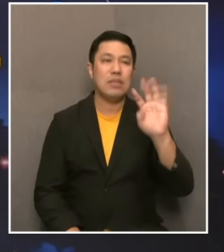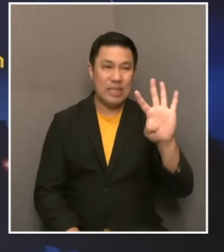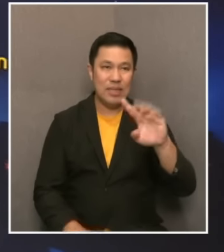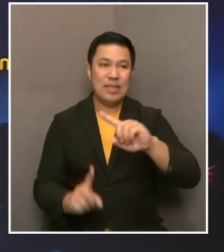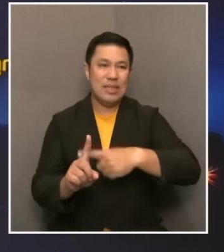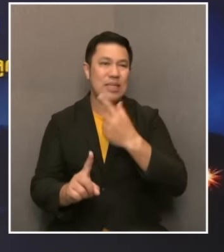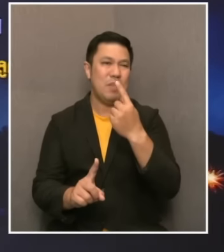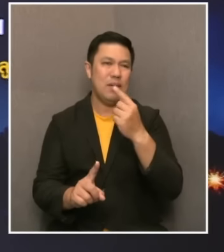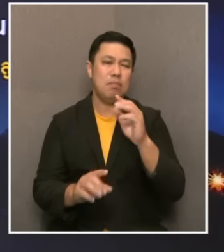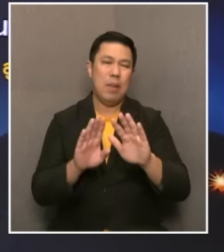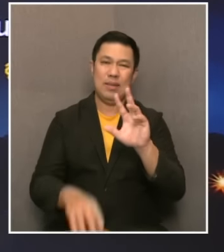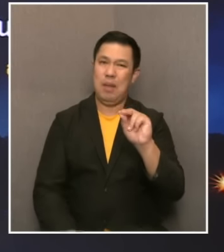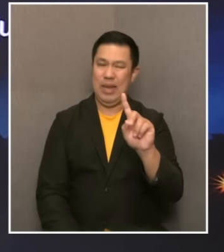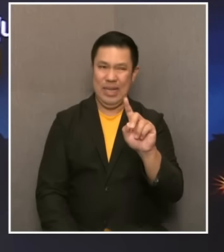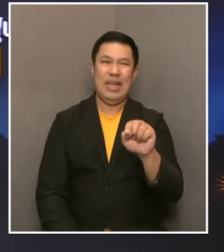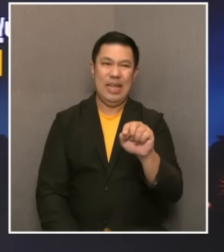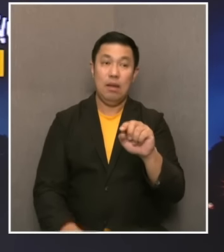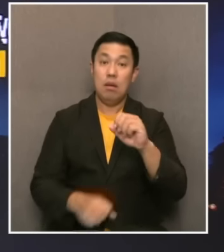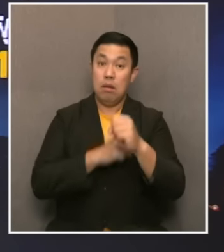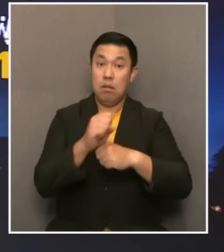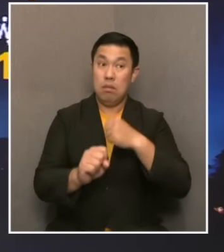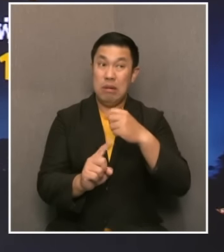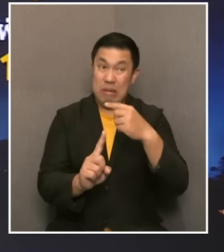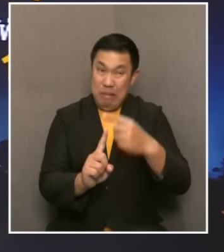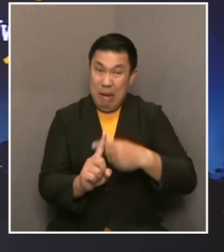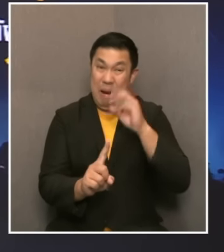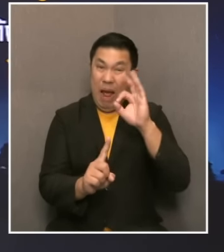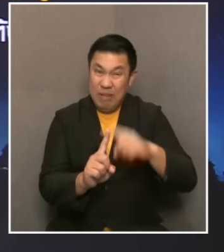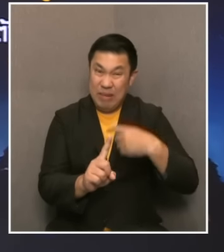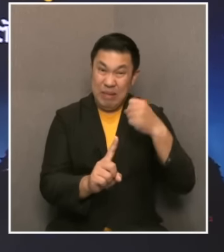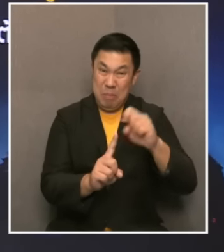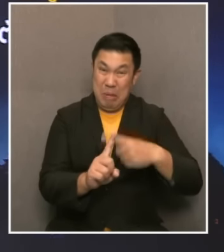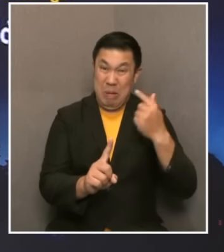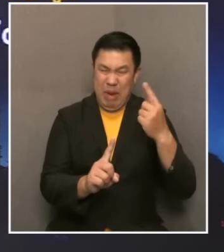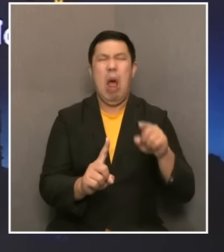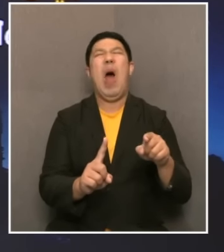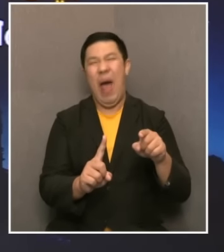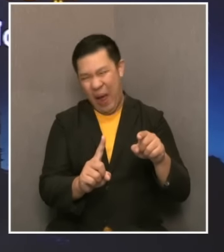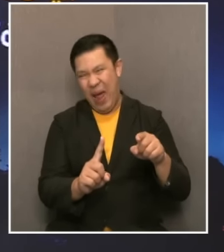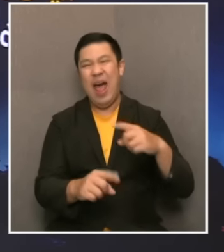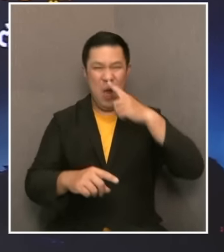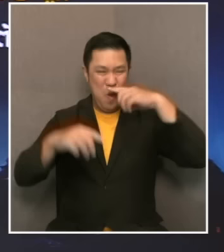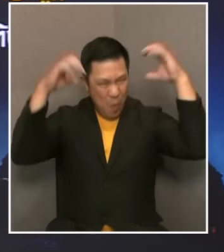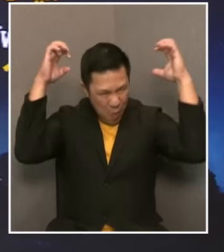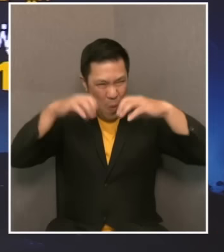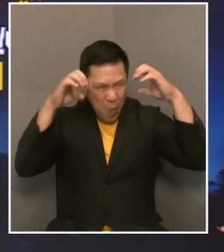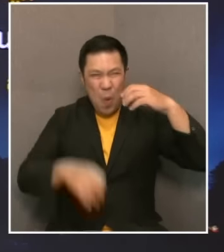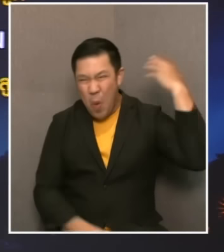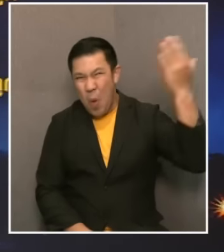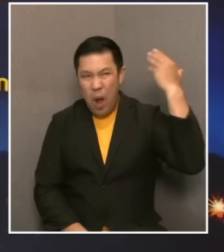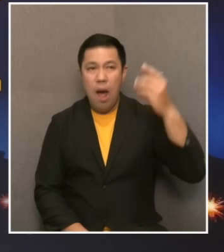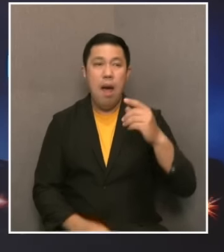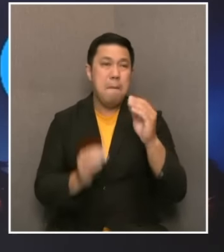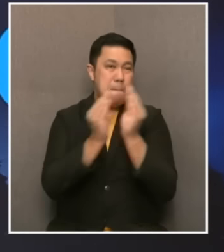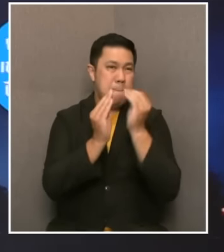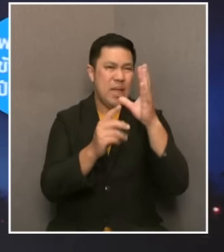ลูกนั่นแปลว่าในช่วงท้ายปลายปีเนี่ยประเทศไทยมีโอกาสที่จะเจอพายุเป็นจำนวนมากนะครับถ้าจำแนกดูชนิดของพายุนะครับก็จะเห็นได้ว่